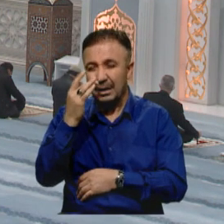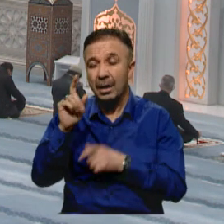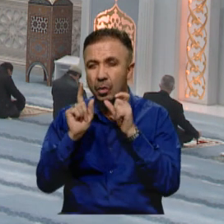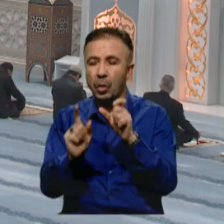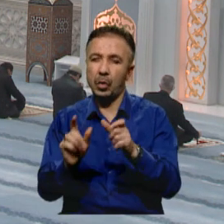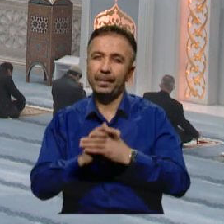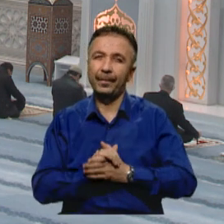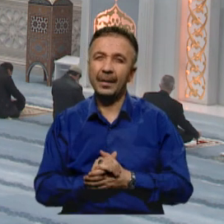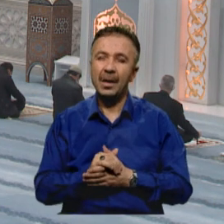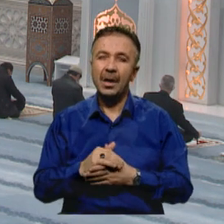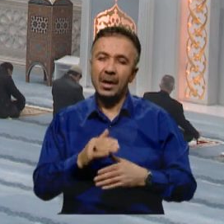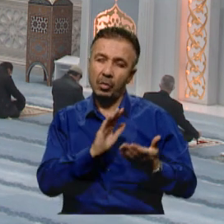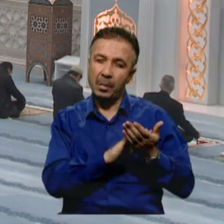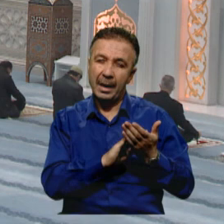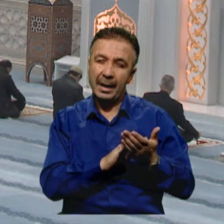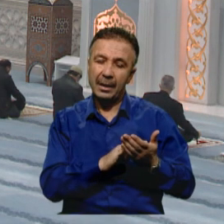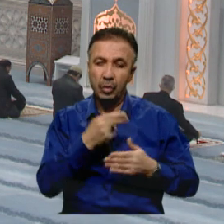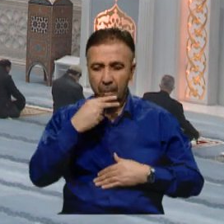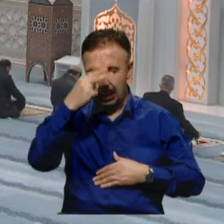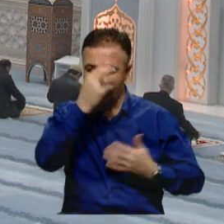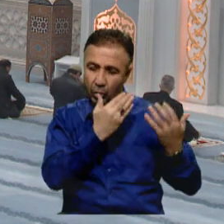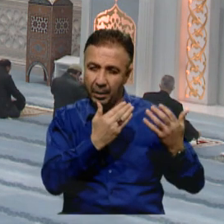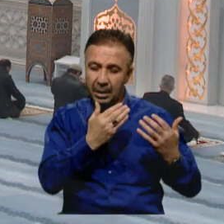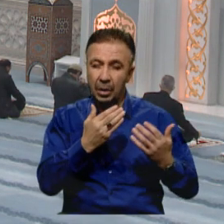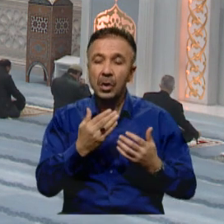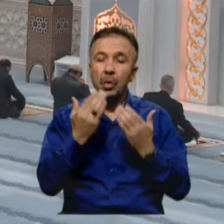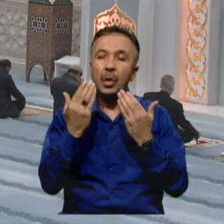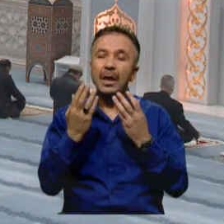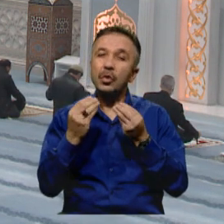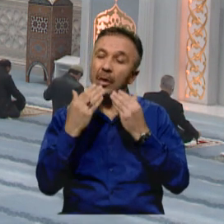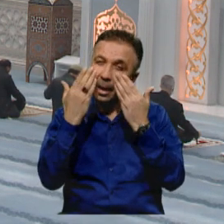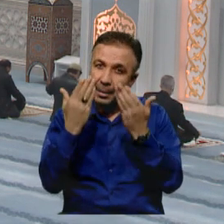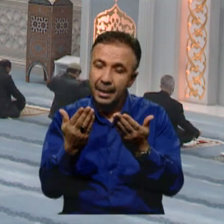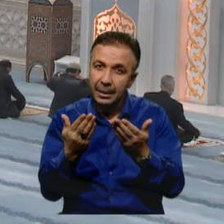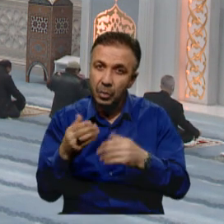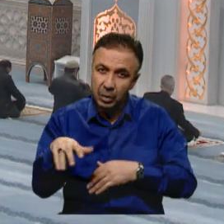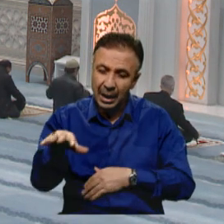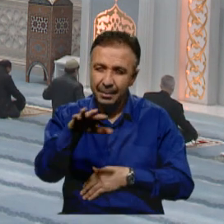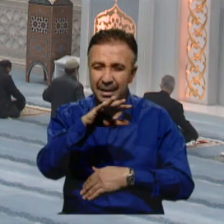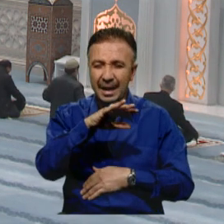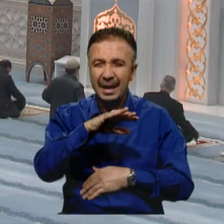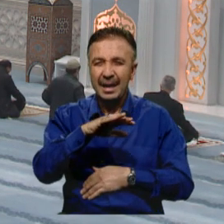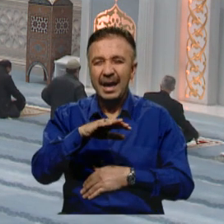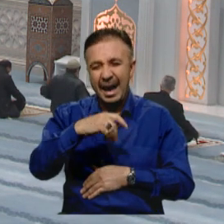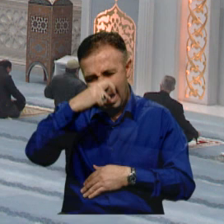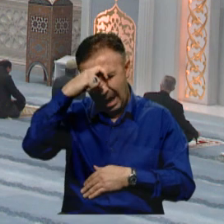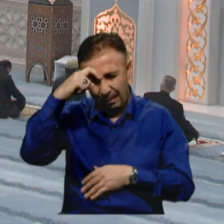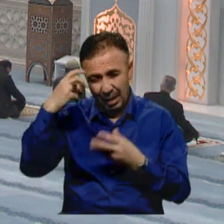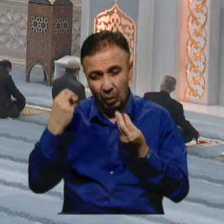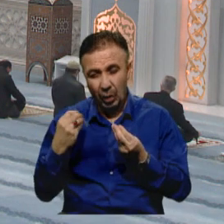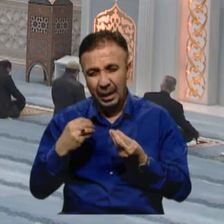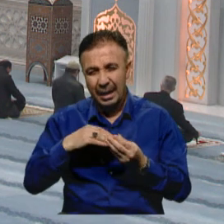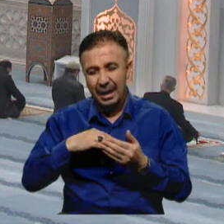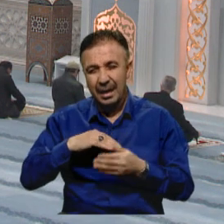hürmetine duaların çok kabul edildiği bu güzel günde üzerimizde maddi manevi emeği bulunan